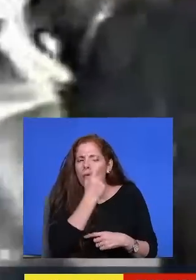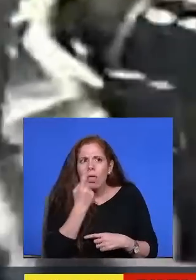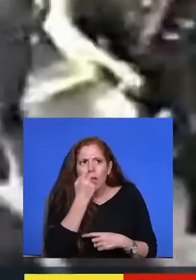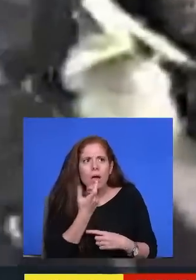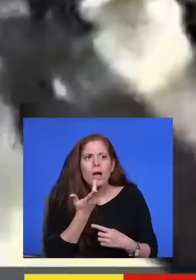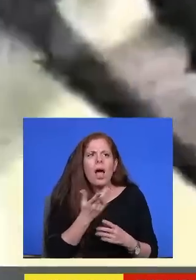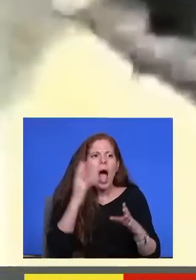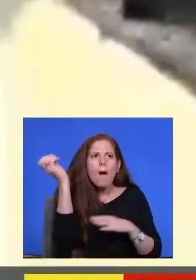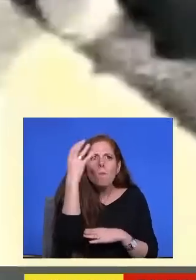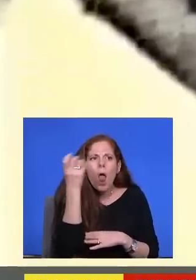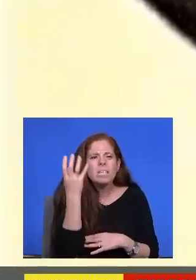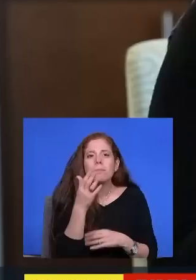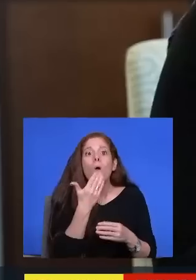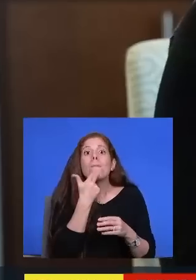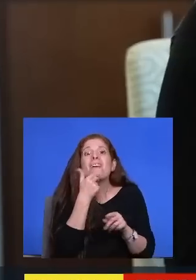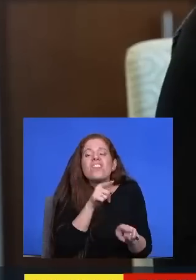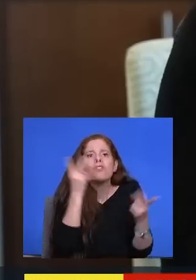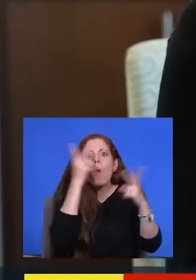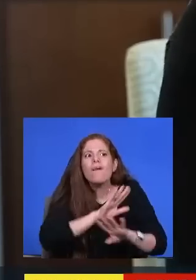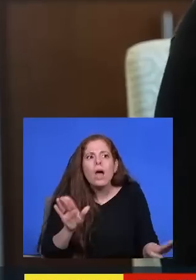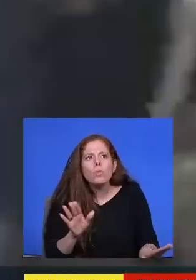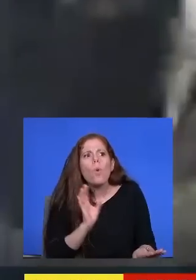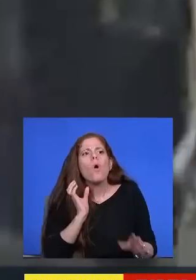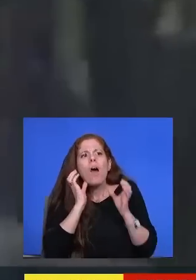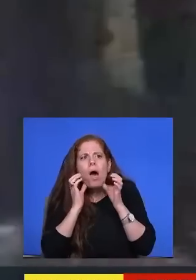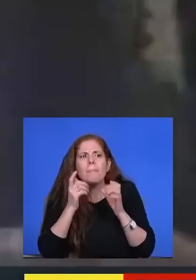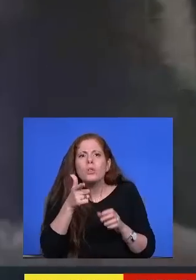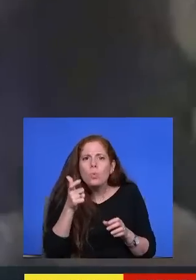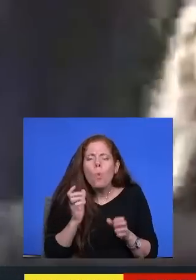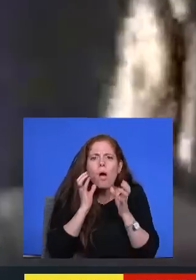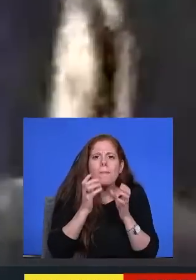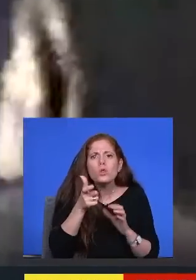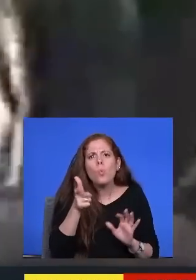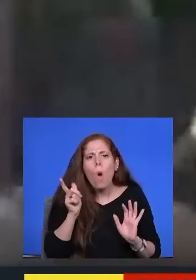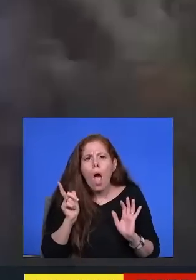ومش فاهمين ولا اشي رابين انطخ رابين انطخ